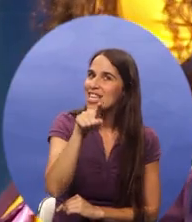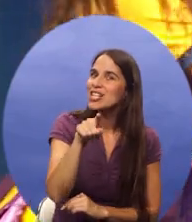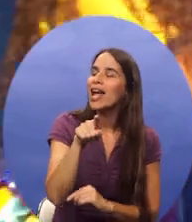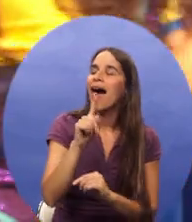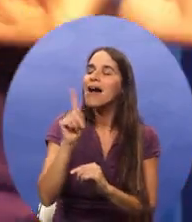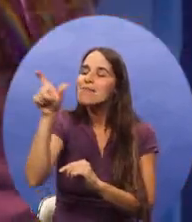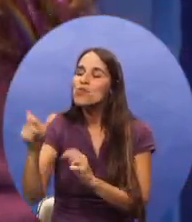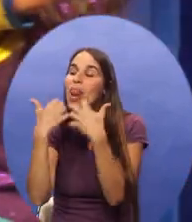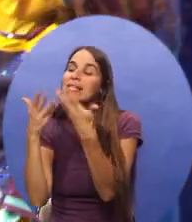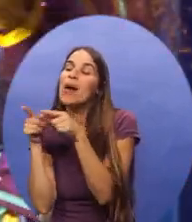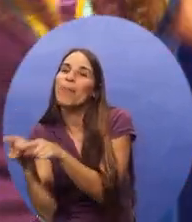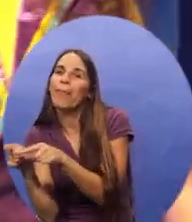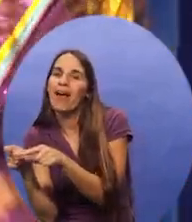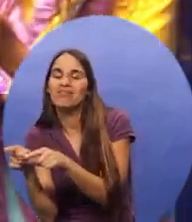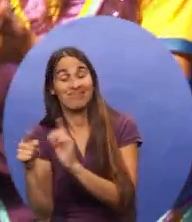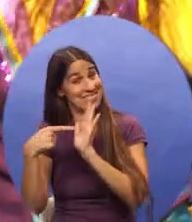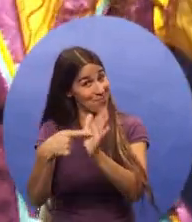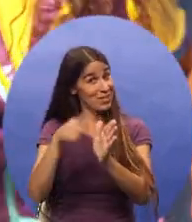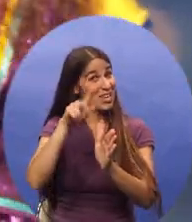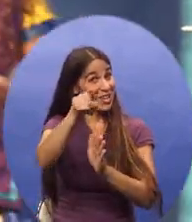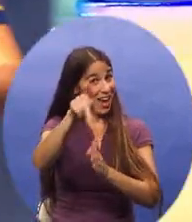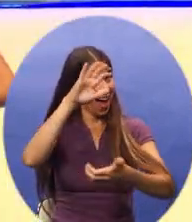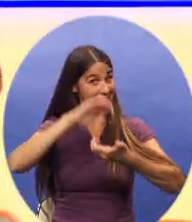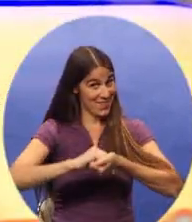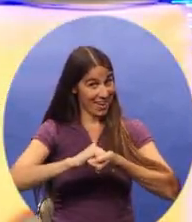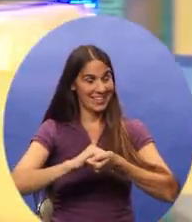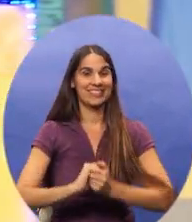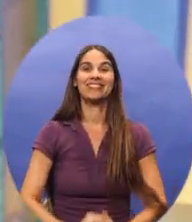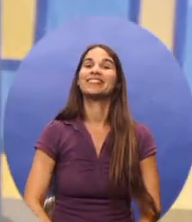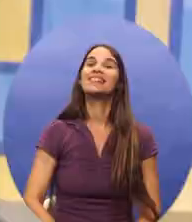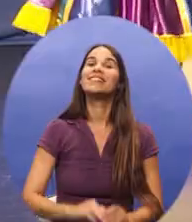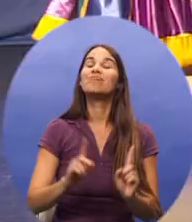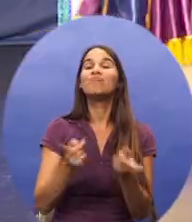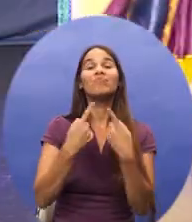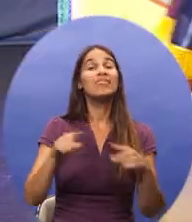לך למי לספר סימן שיש לך חבר